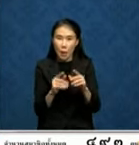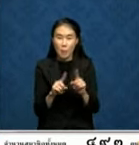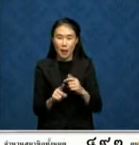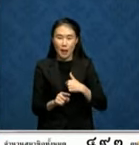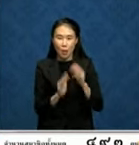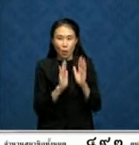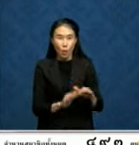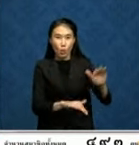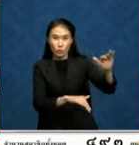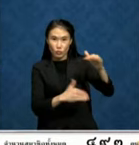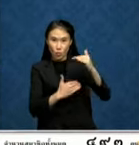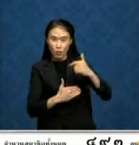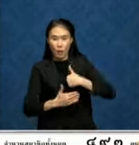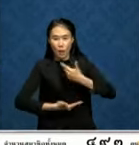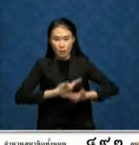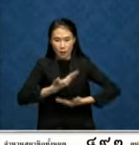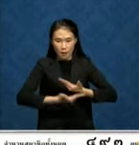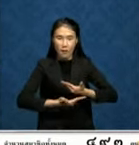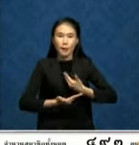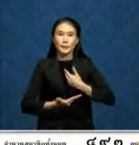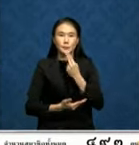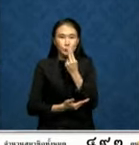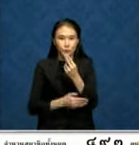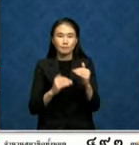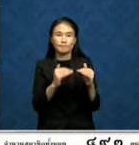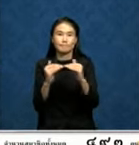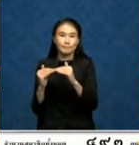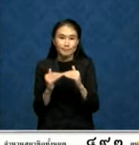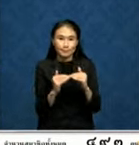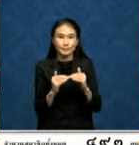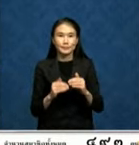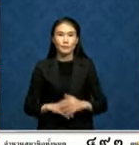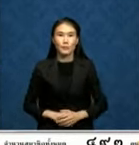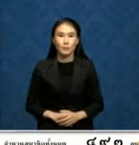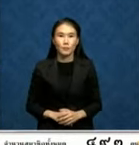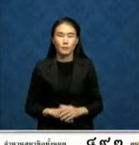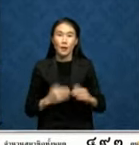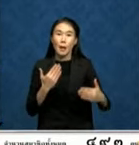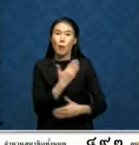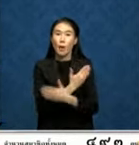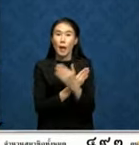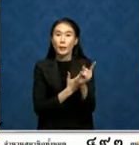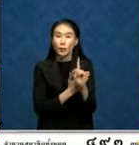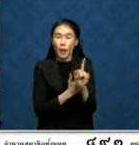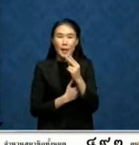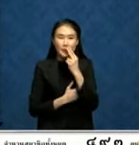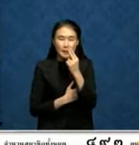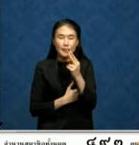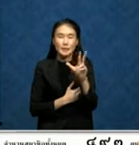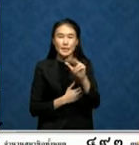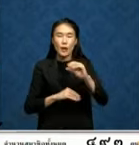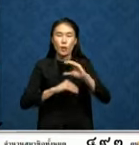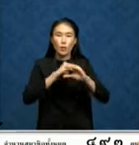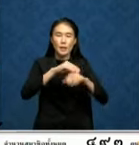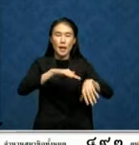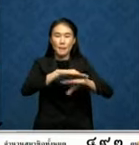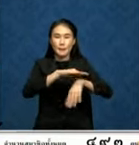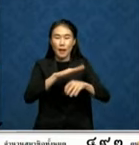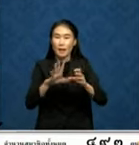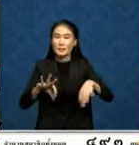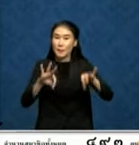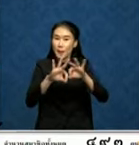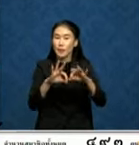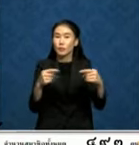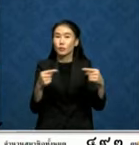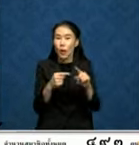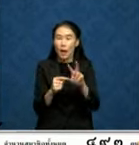าและค้าส่งก๊าซธรรมชาติและชิปเปอร์ทุกรายเปิดโอกาสในการใช้โครงสร้างพื้นฐานทั้งระ